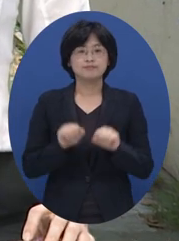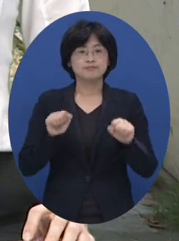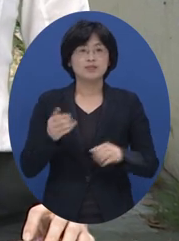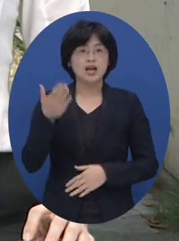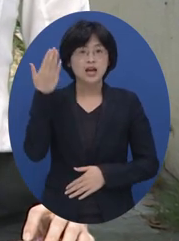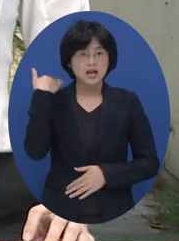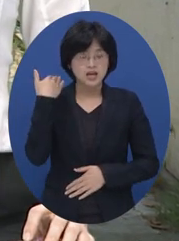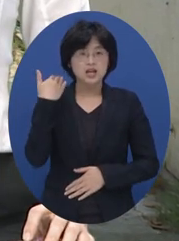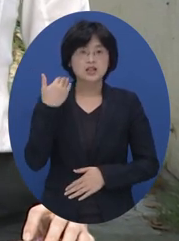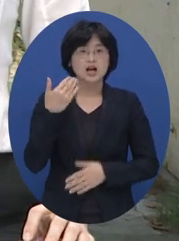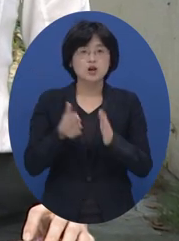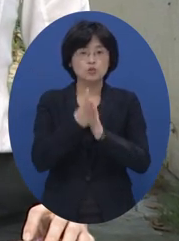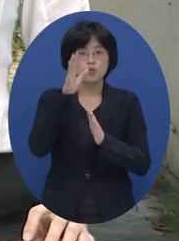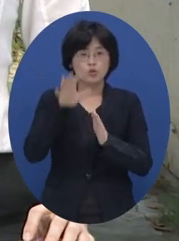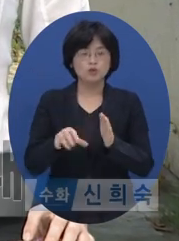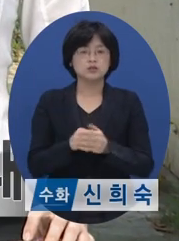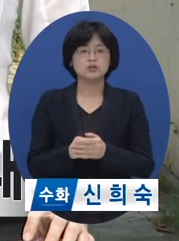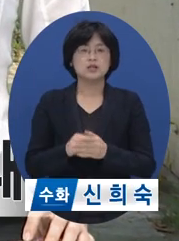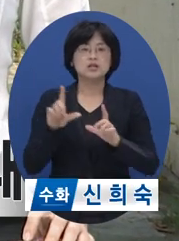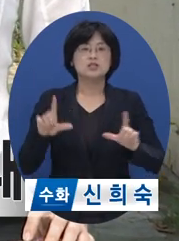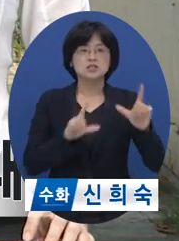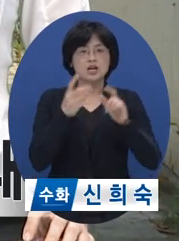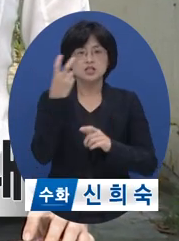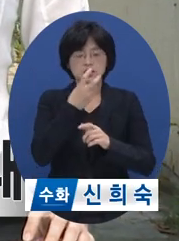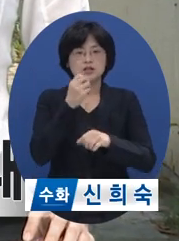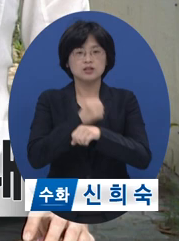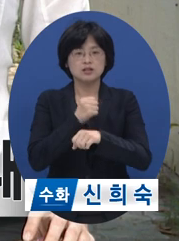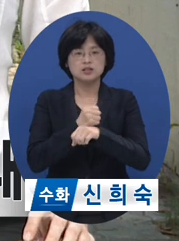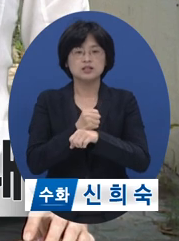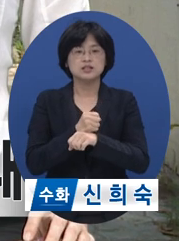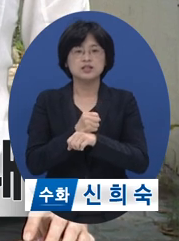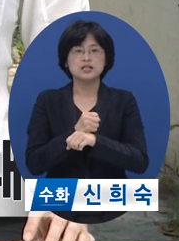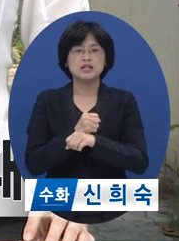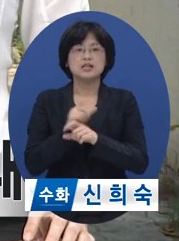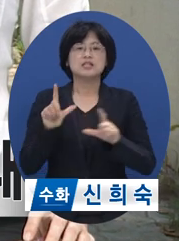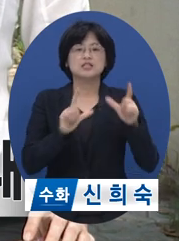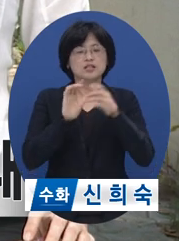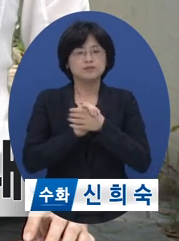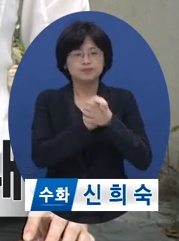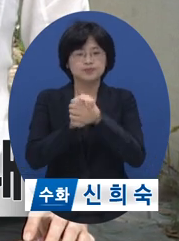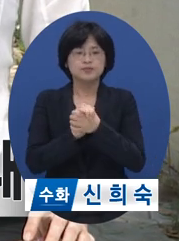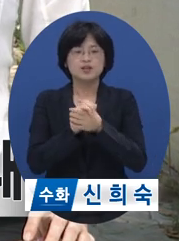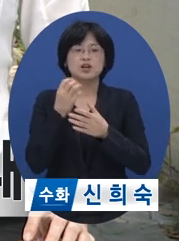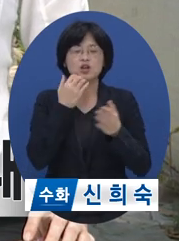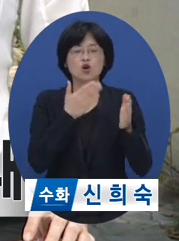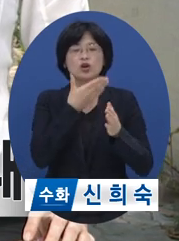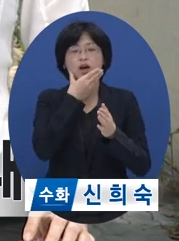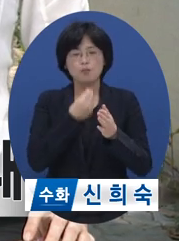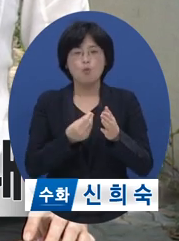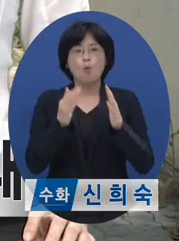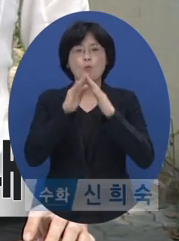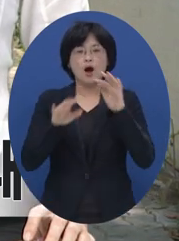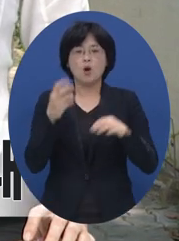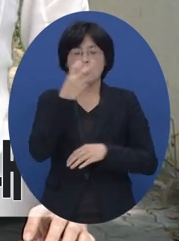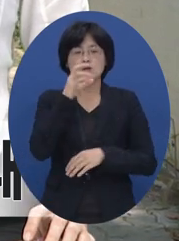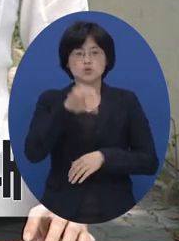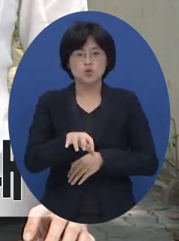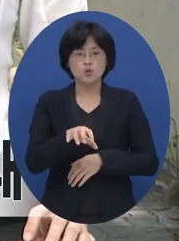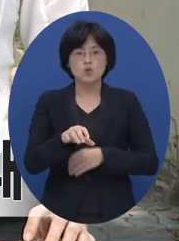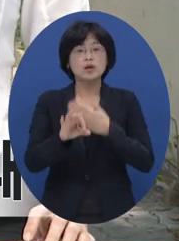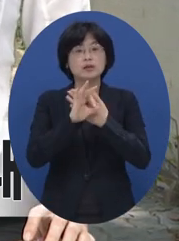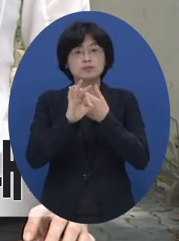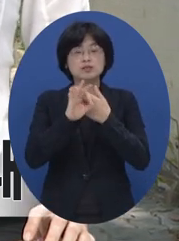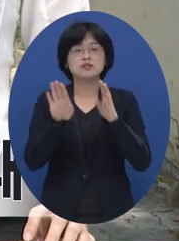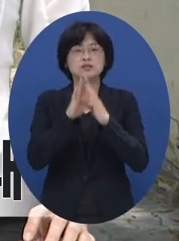구도심의 동네 지킴이자 생활 밀착형 공공 서비스를 제공하는 경기행복마을 관리소가 호평 속에 시범 운영